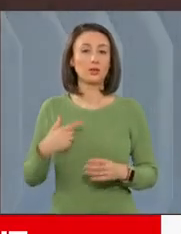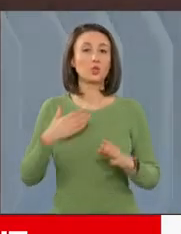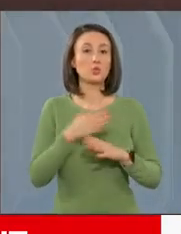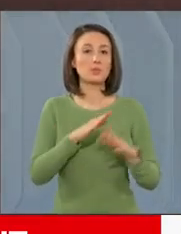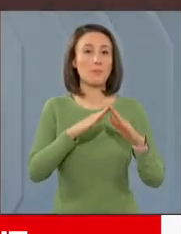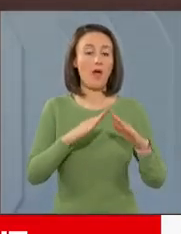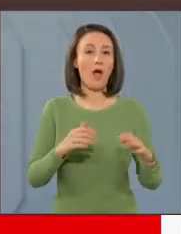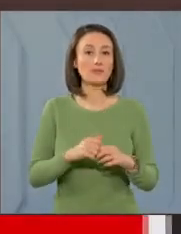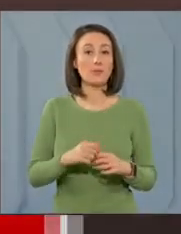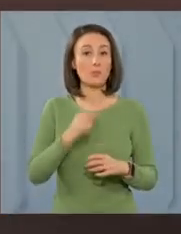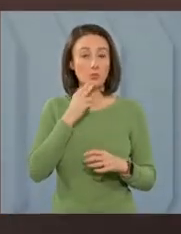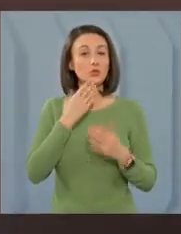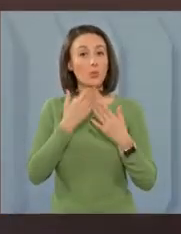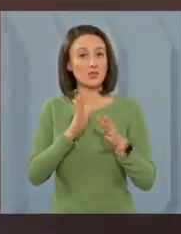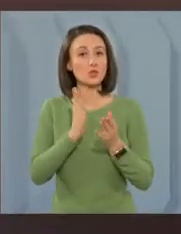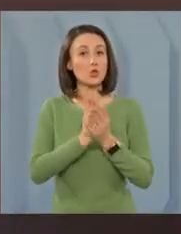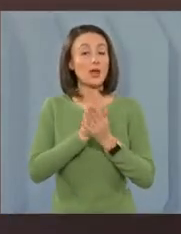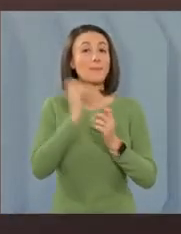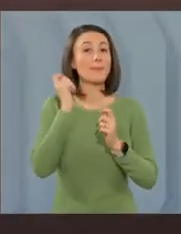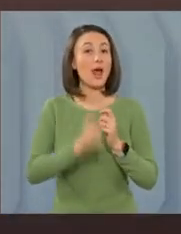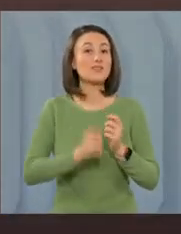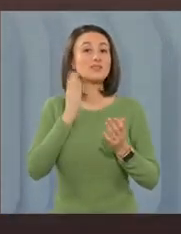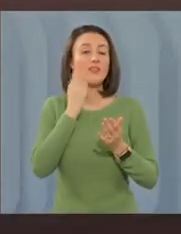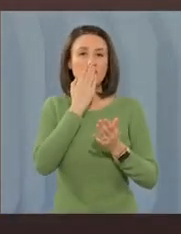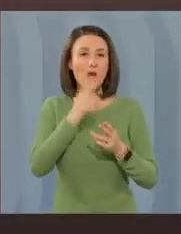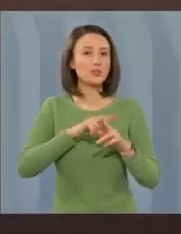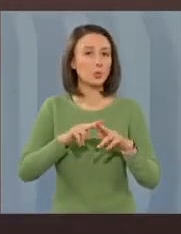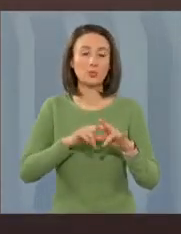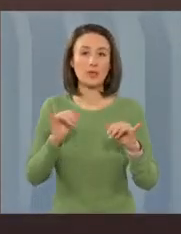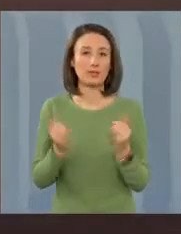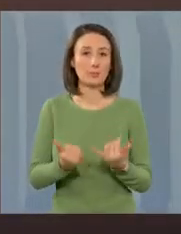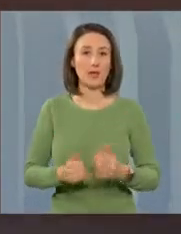casă. Polițiștii au deschis o anchetă pentru a stabili exact cum s-a produs accidentul.